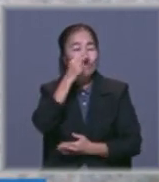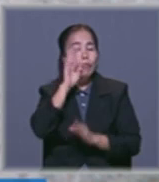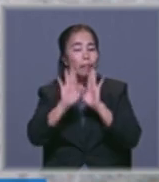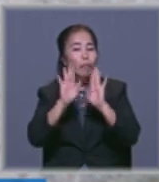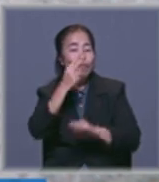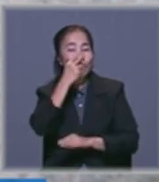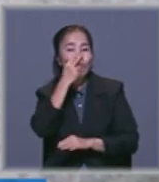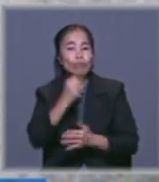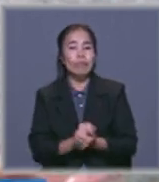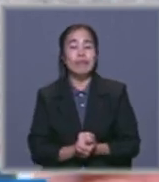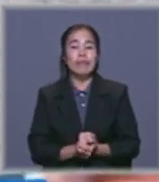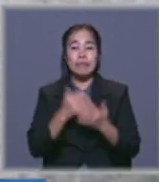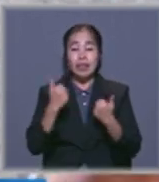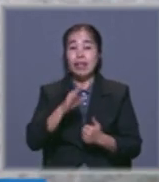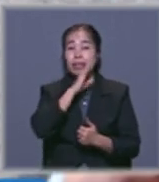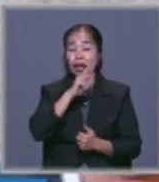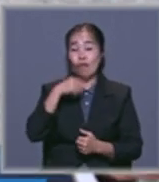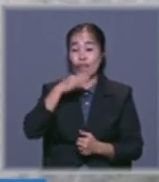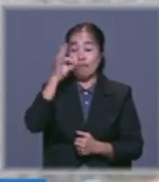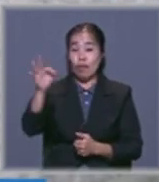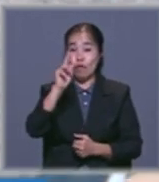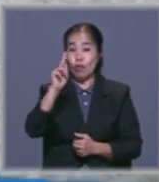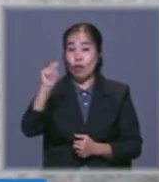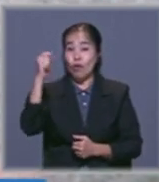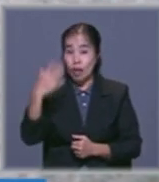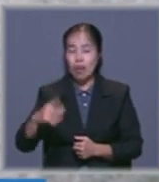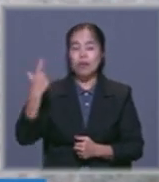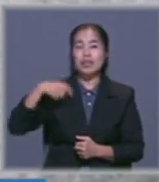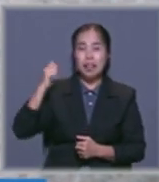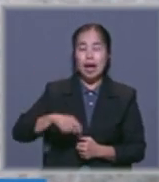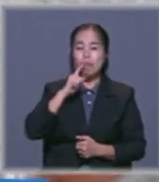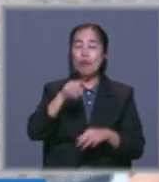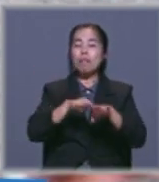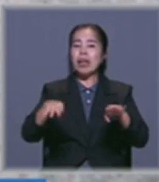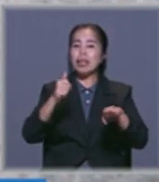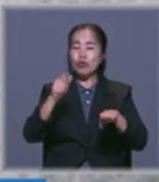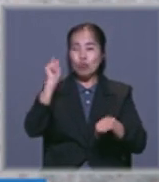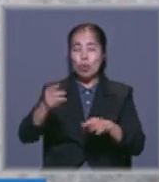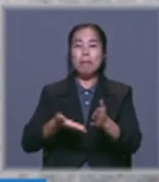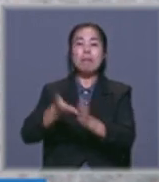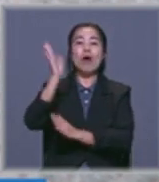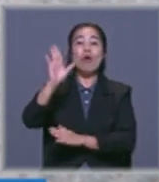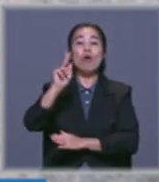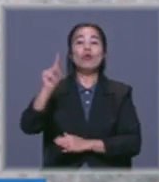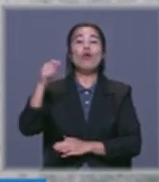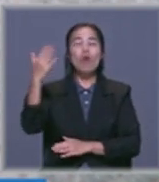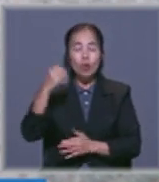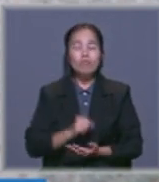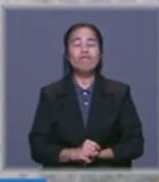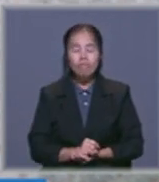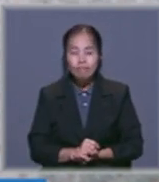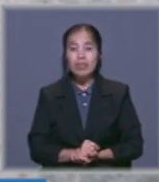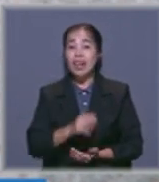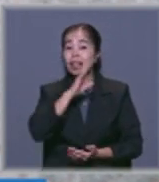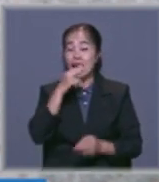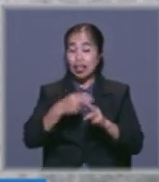57วันนะครับนั่นคือถ้าคุณไปร้องกกต.ศาลรัฐธรรมนูญท่านว่ามีมาตรฐานเพราะผ่านการไต่สวนมาแล้วชั้นหนึ่งนอกจากนั้นแล้วถ้าอยากจะเข้า